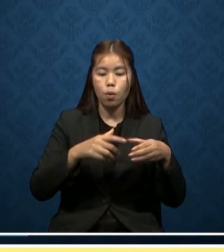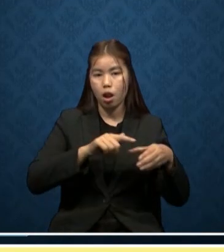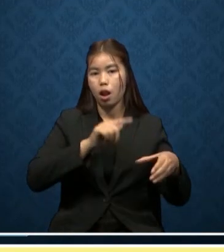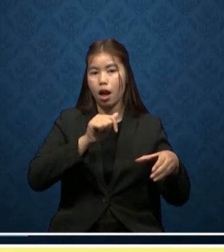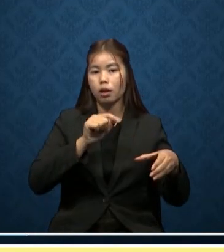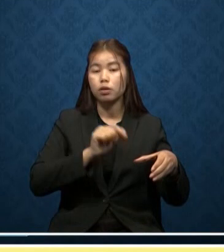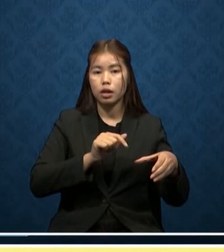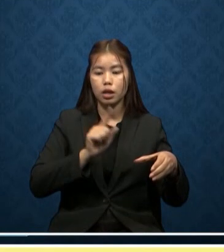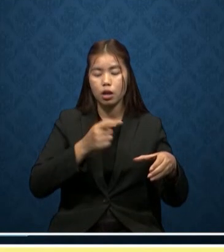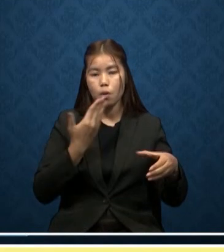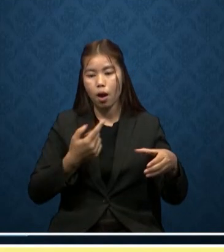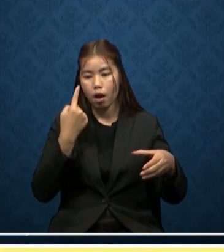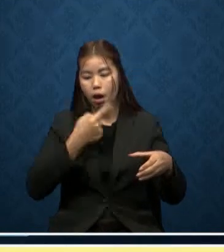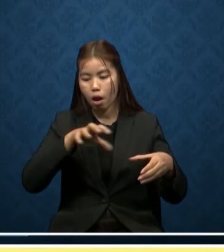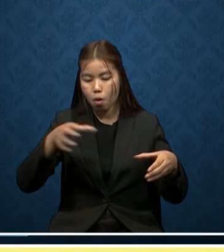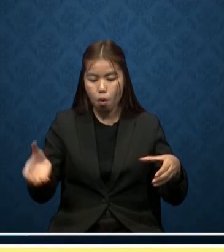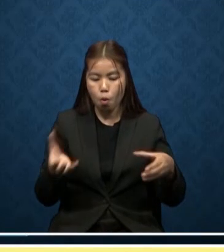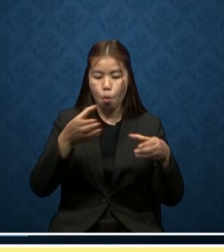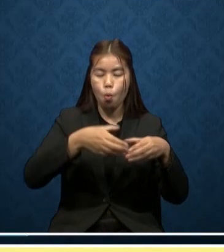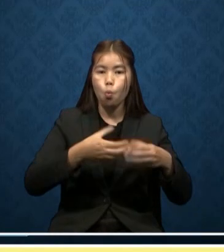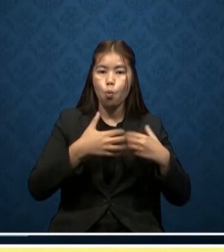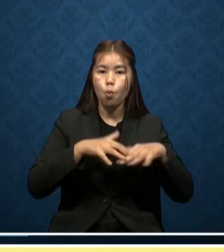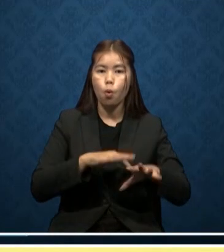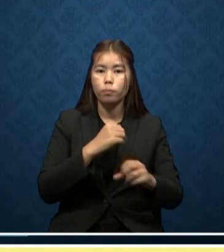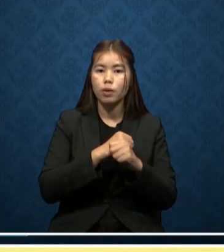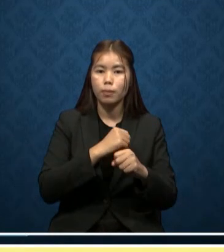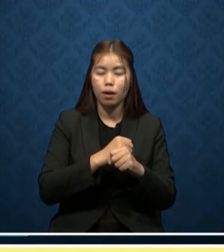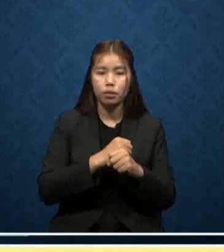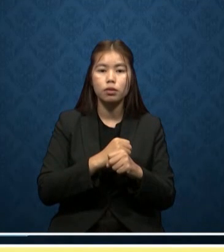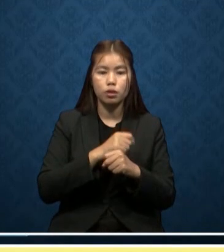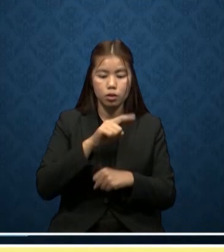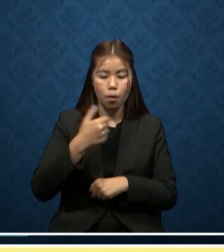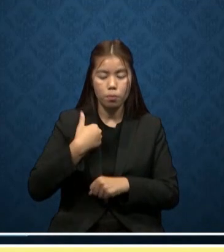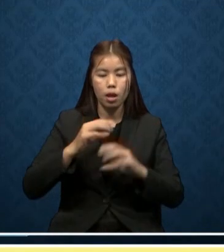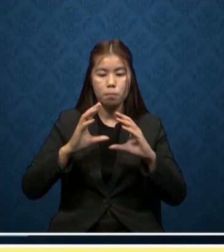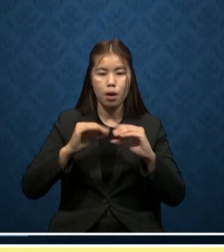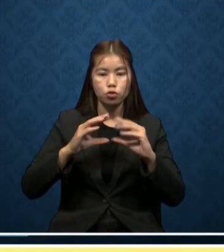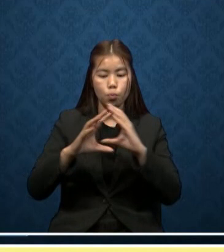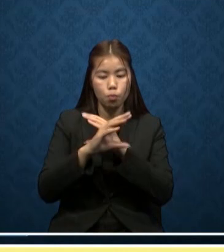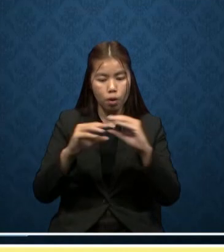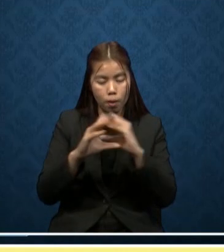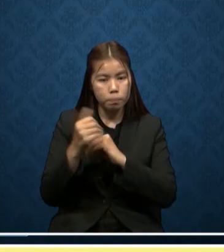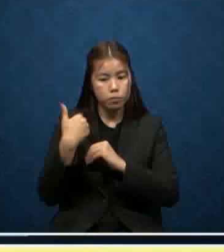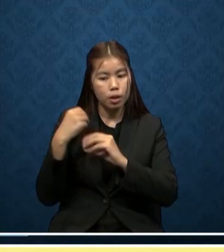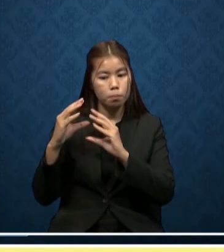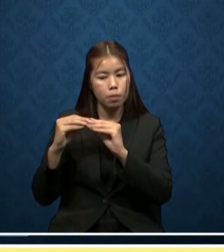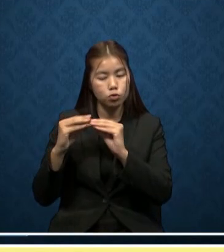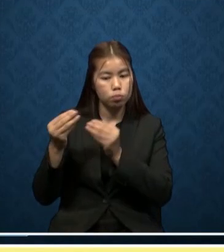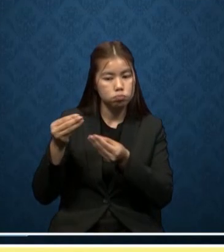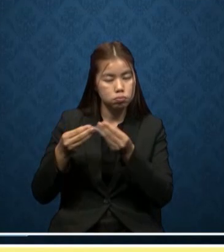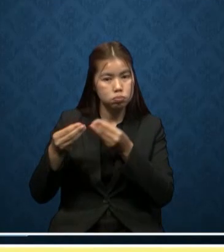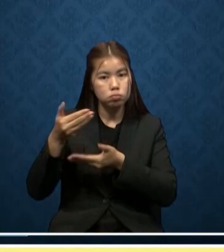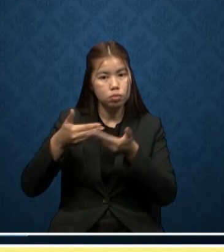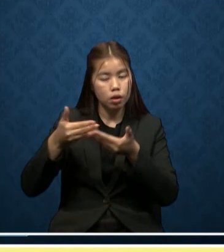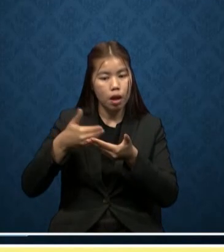และหน่วยที่เข้าร่วมดำเนินการนั้นมีการประชุมหารือกันหรือไม่มองเป้าหมาย